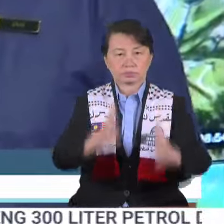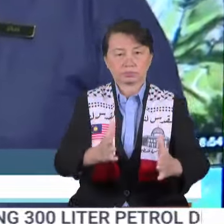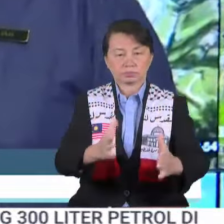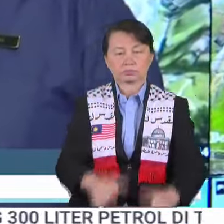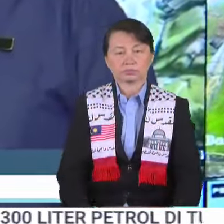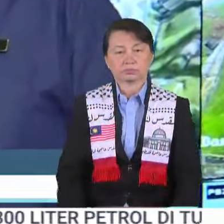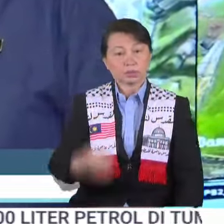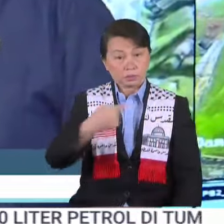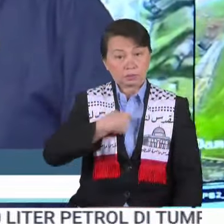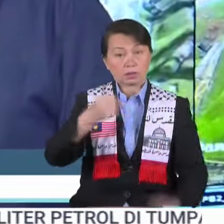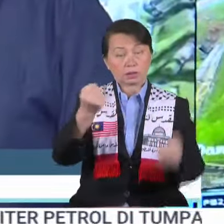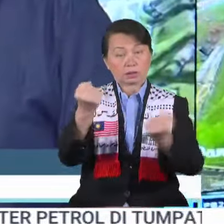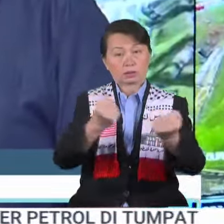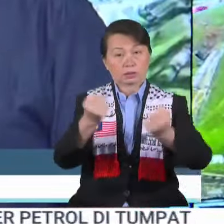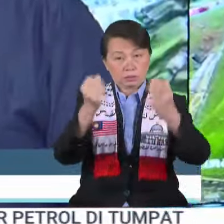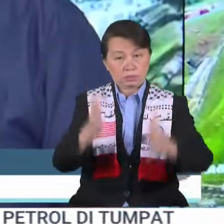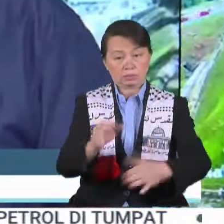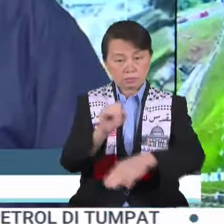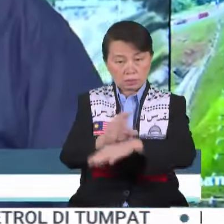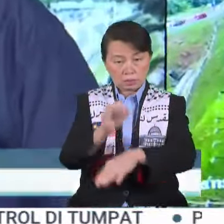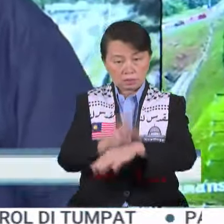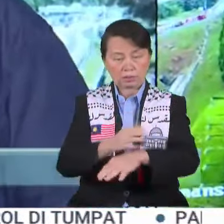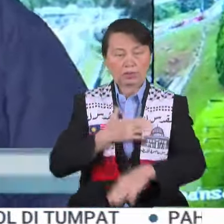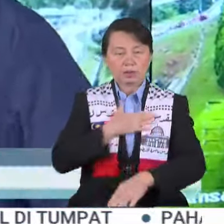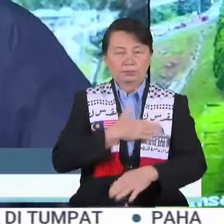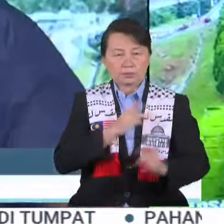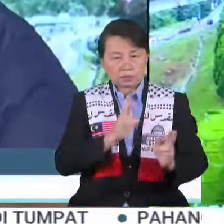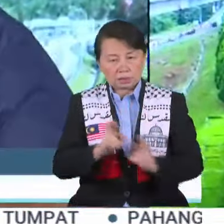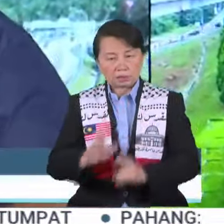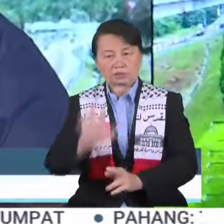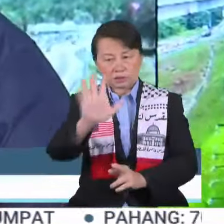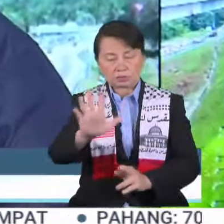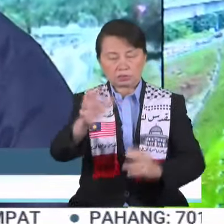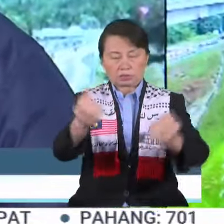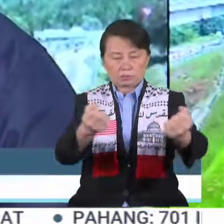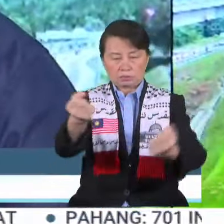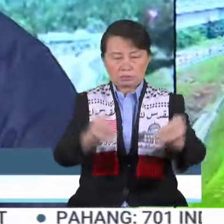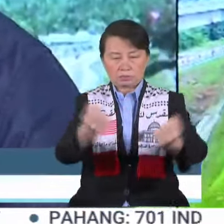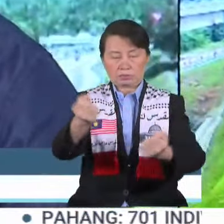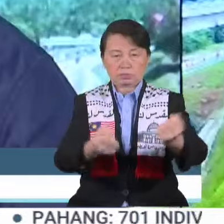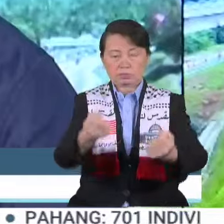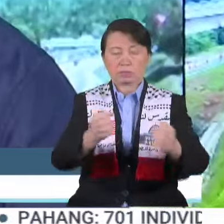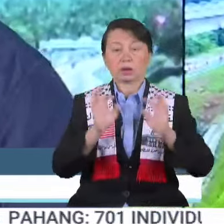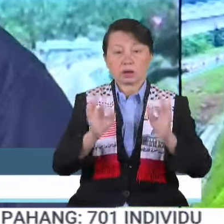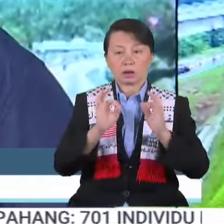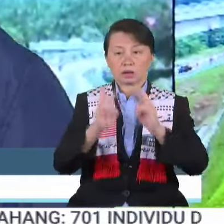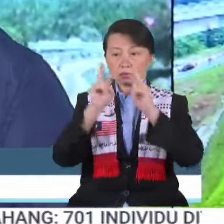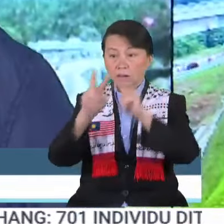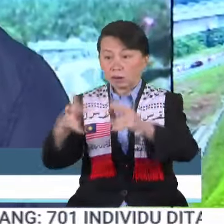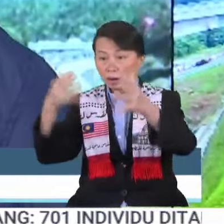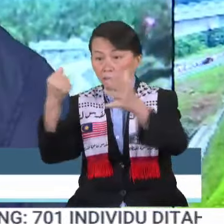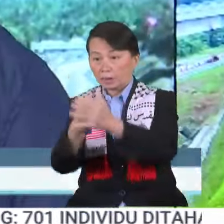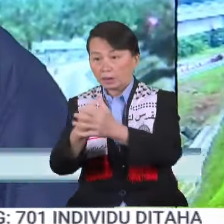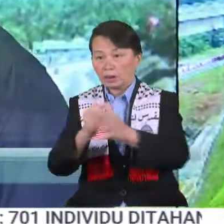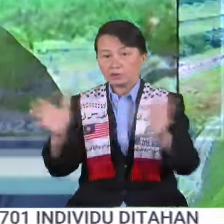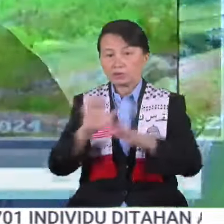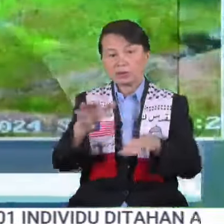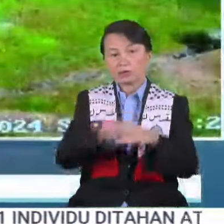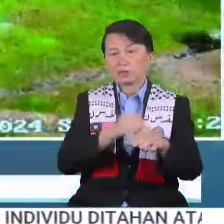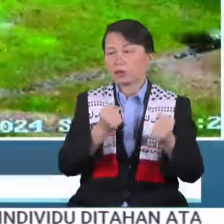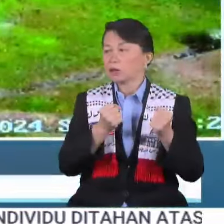Saya menasihatkan pengguna untuk merancang perjalanan, dan sekiranya nampak kemalangan, jangan